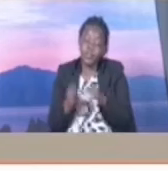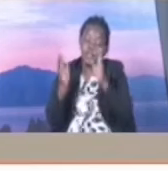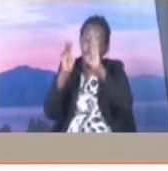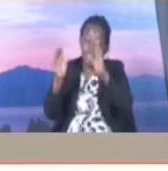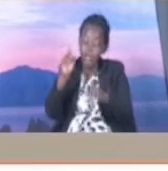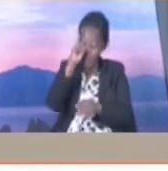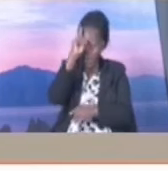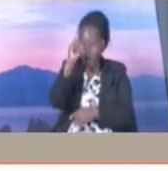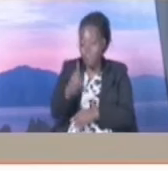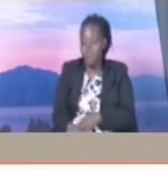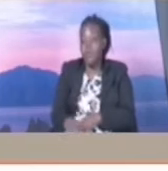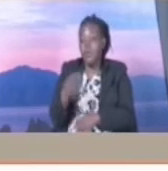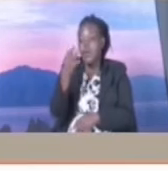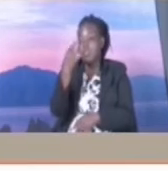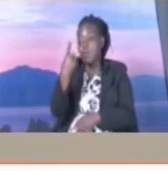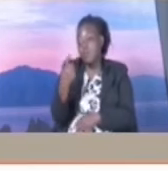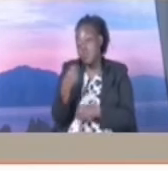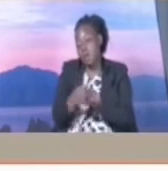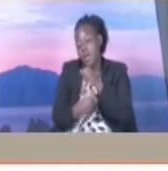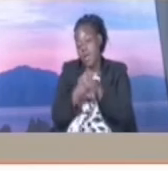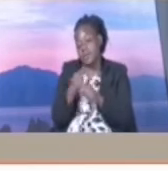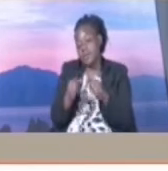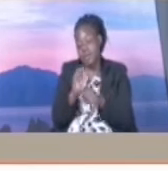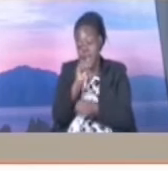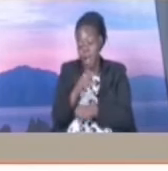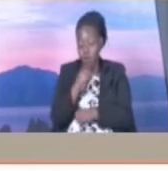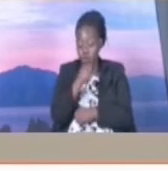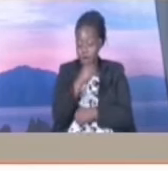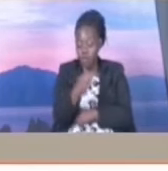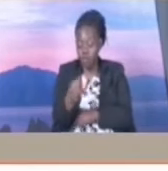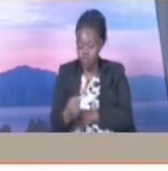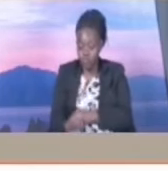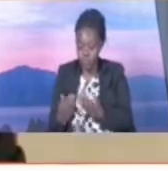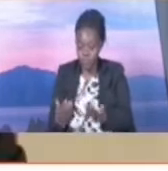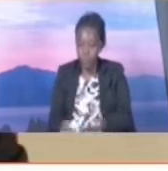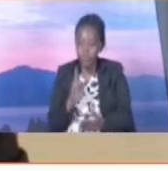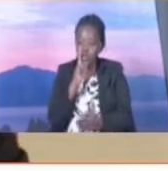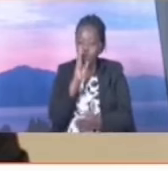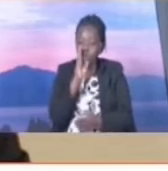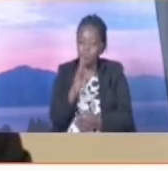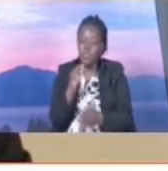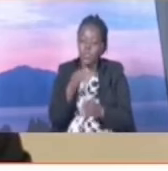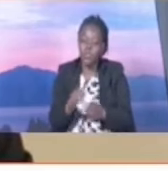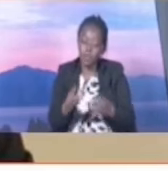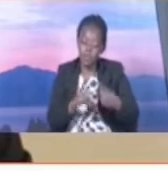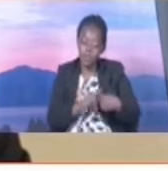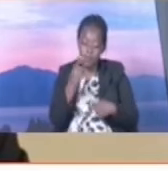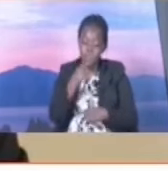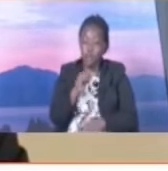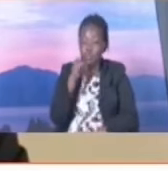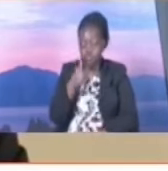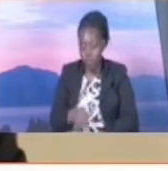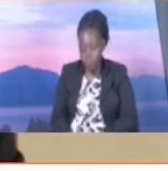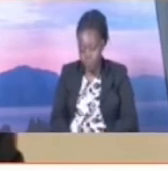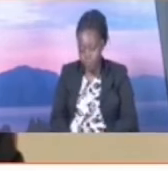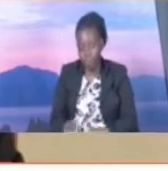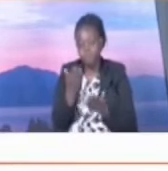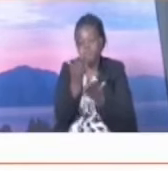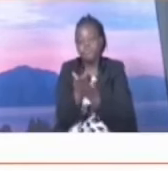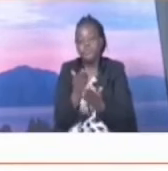matikira akumundu gasitumugumu nakubiriza abazzukulu okubeera na mirembe olunaku olw'enkya. Nkowoola abazzukulu bonna gye